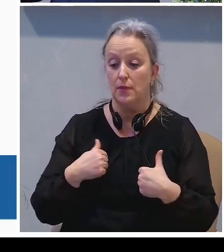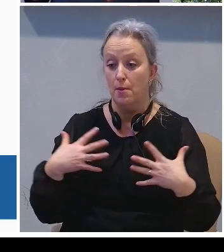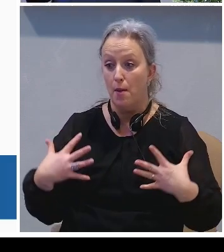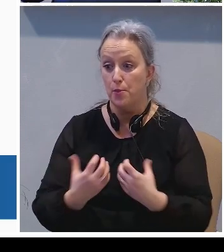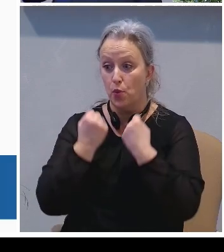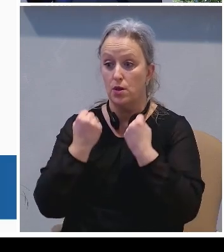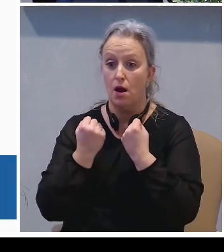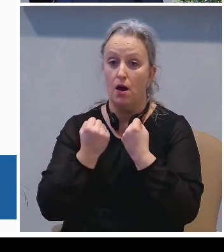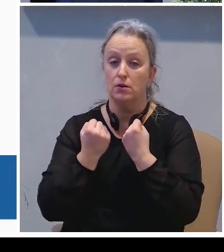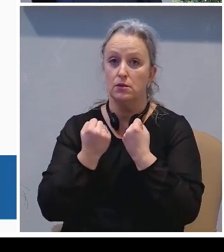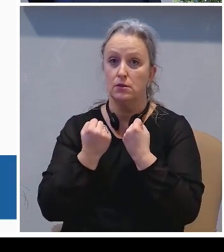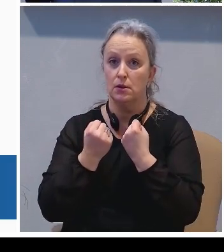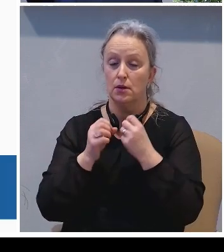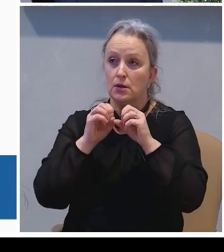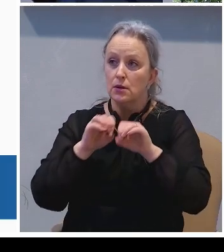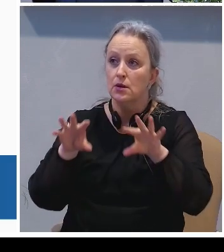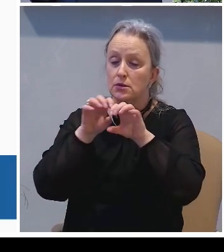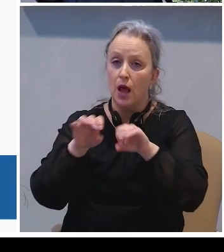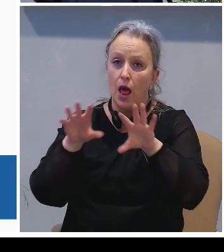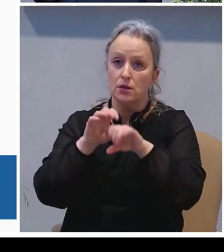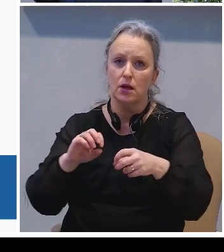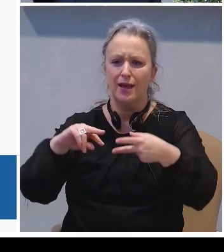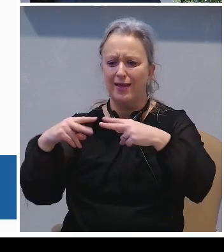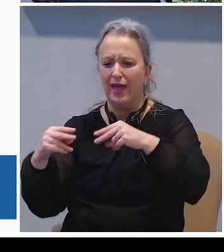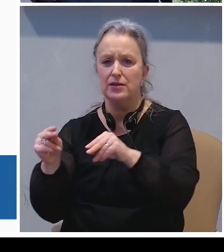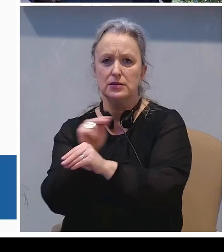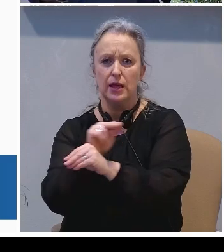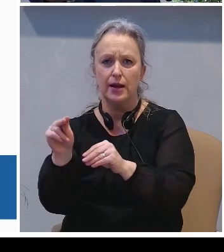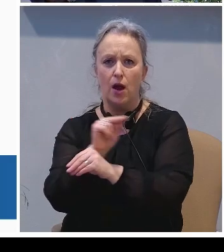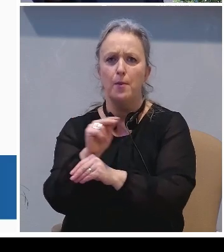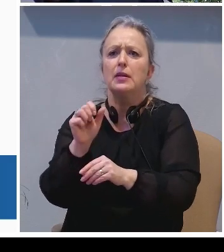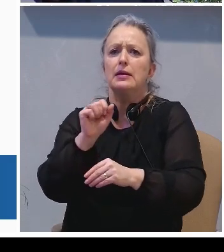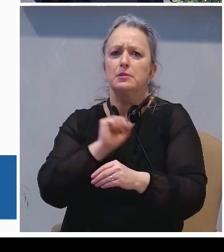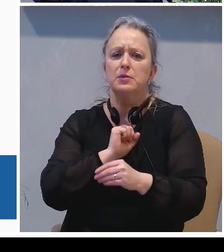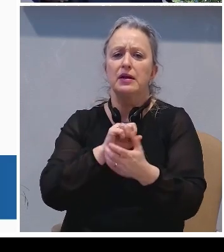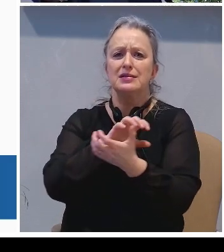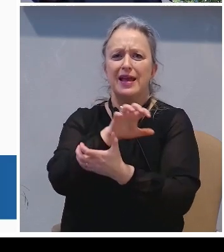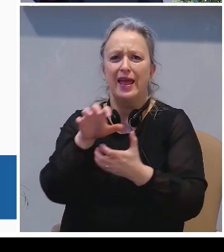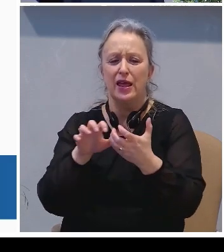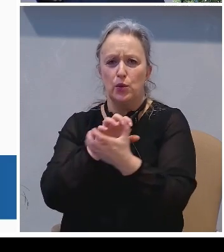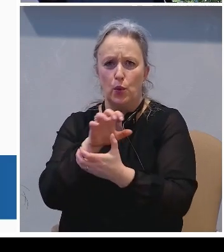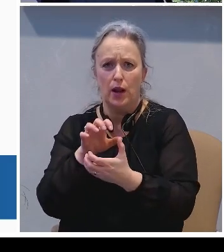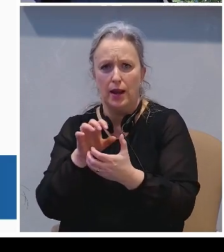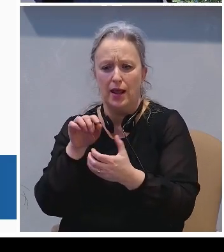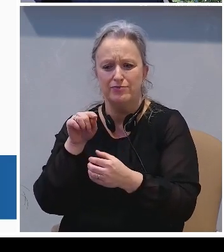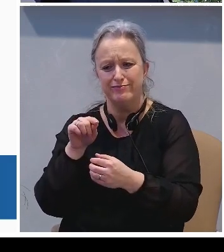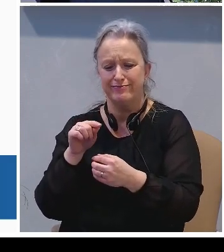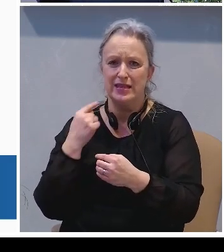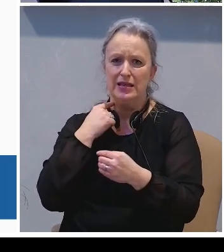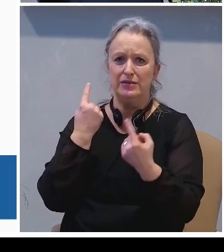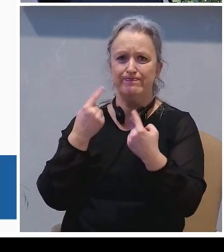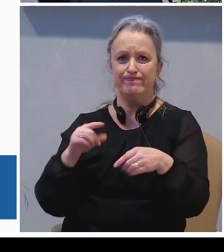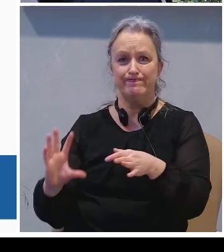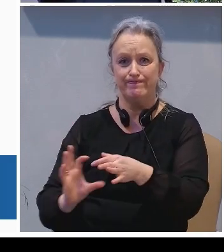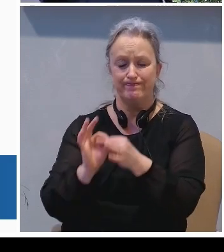püüan anda edasi seda sõnumit, miks on I geeniteraapia will väga try keeruline Duchenne and lihasdüstroofia explain korral.